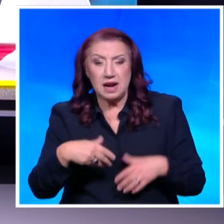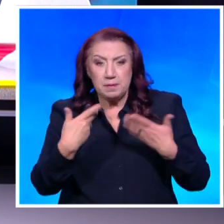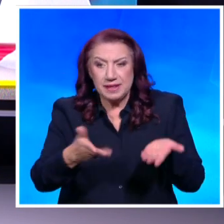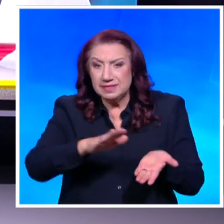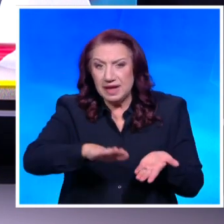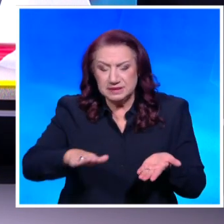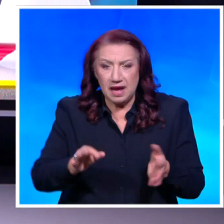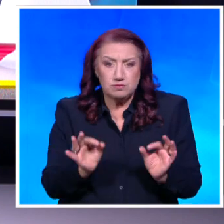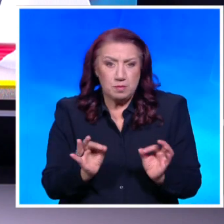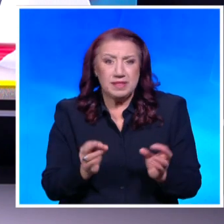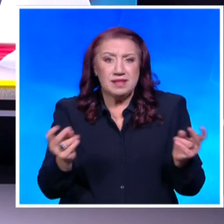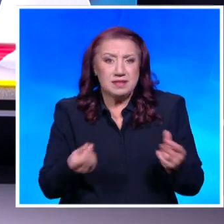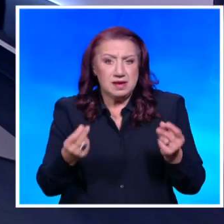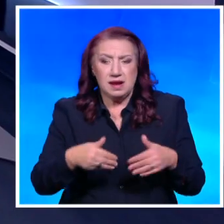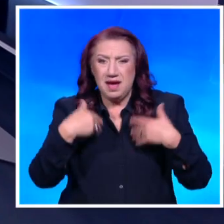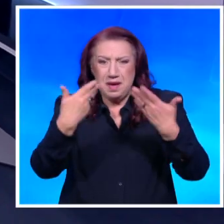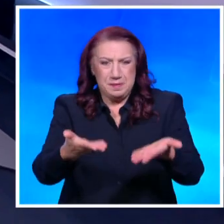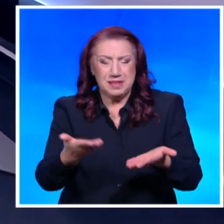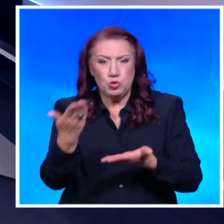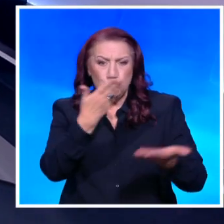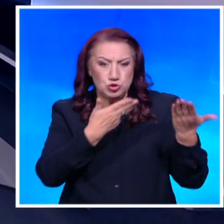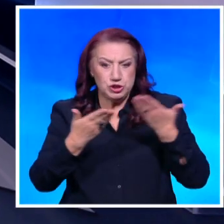шофьорът? Въпрос към Диана Теодосиева. Здравей!